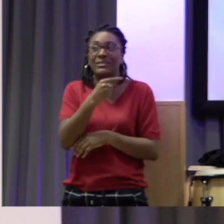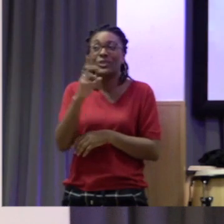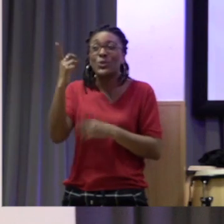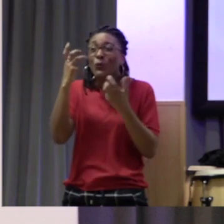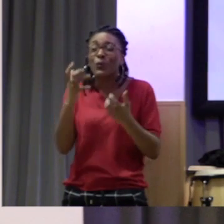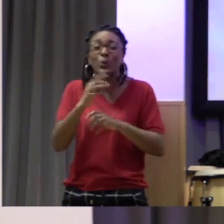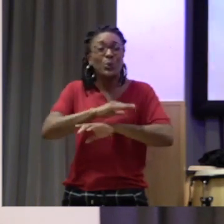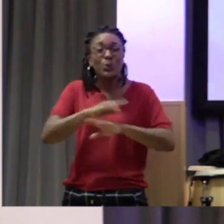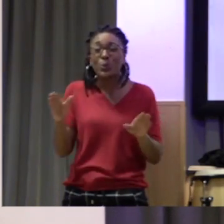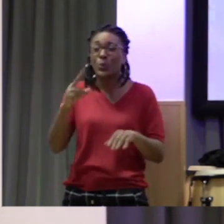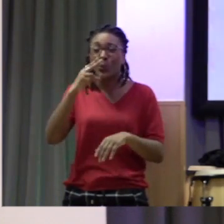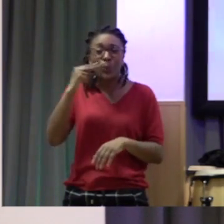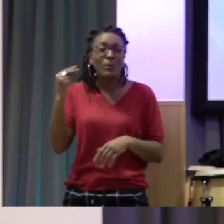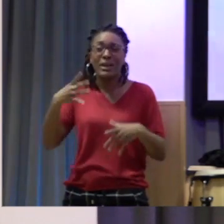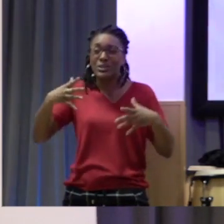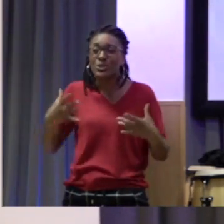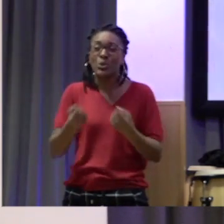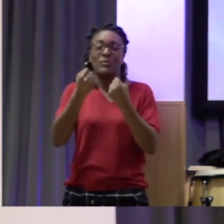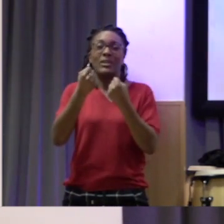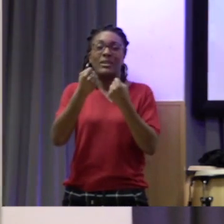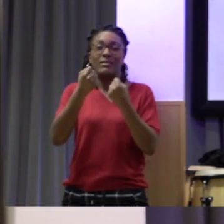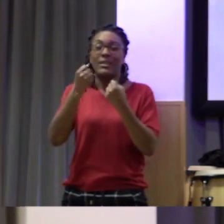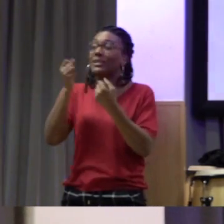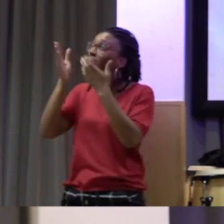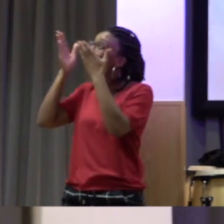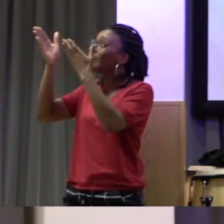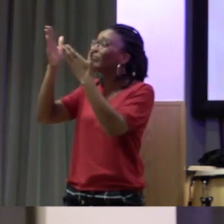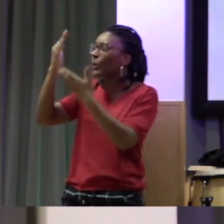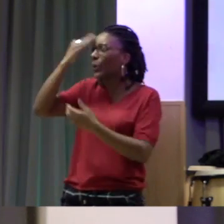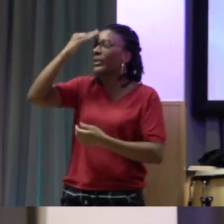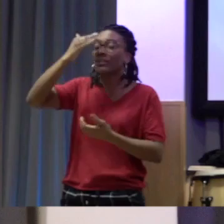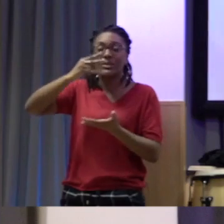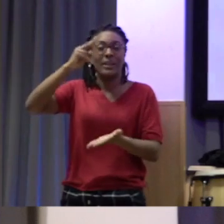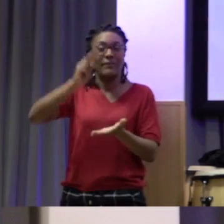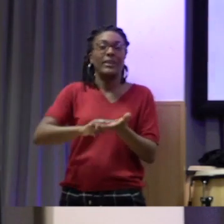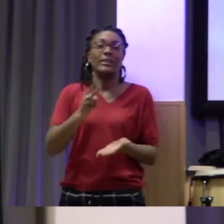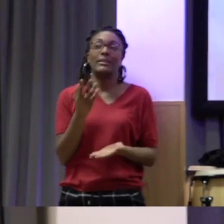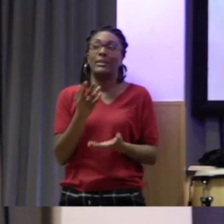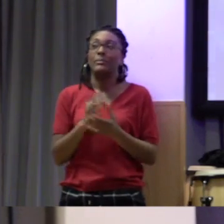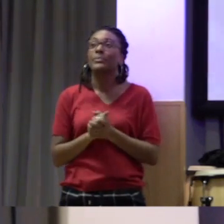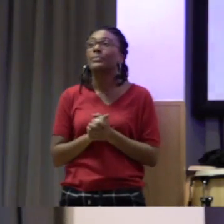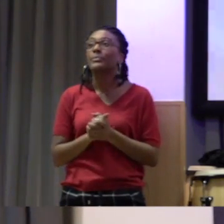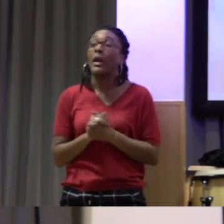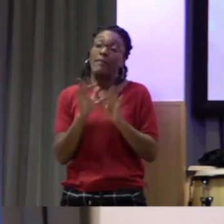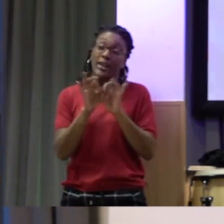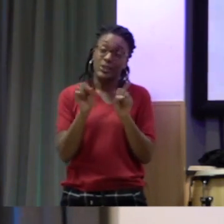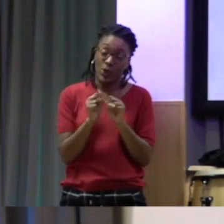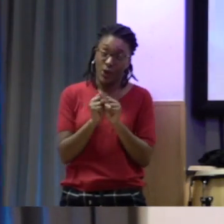sauvés et parviennent à la connaissance de la vérité. Alors, chers frères et